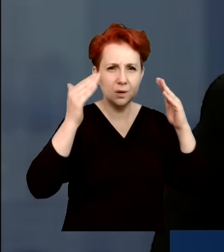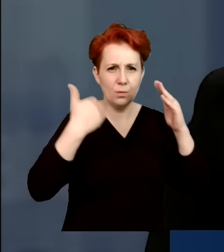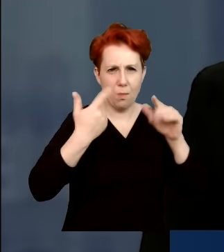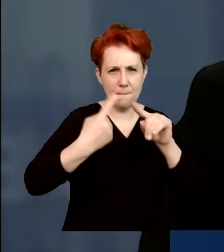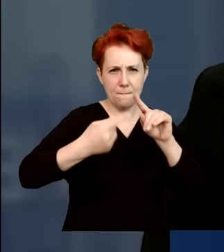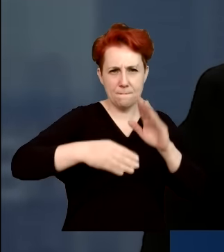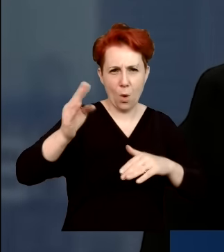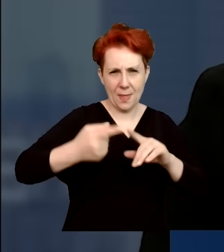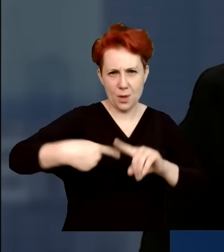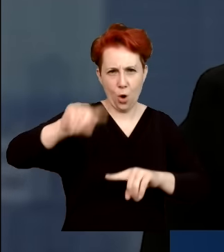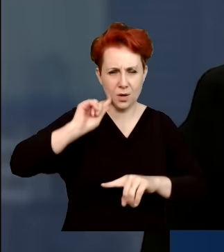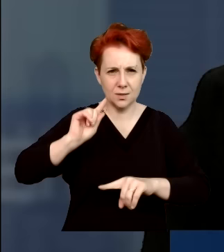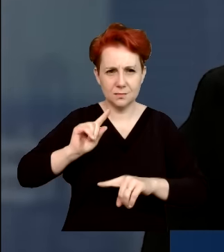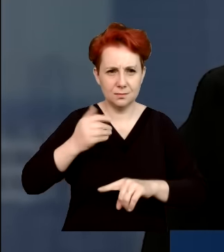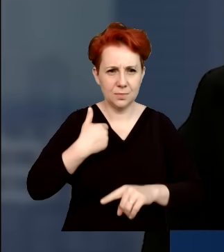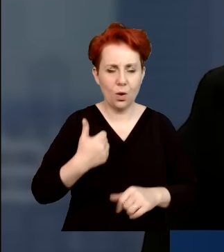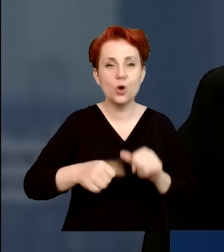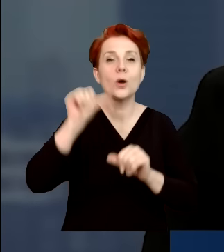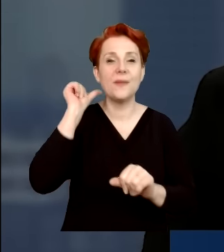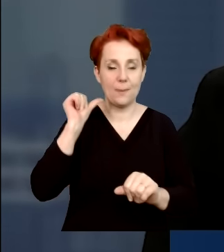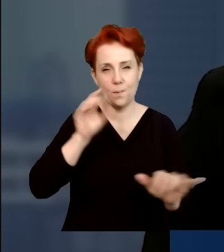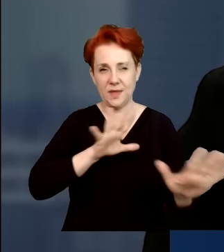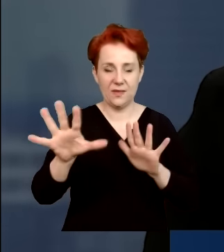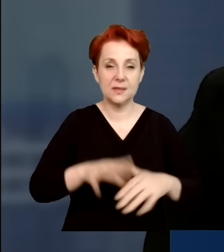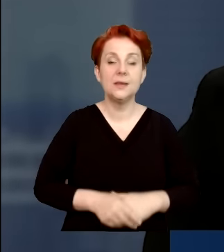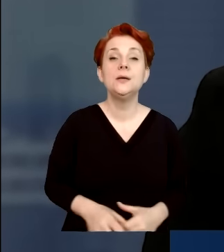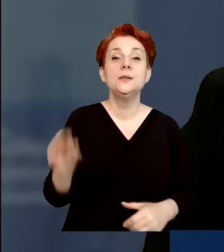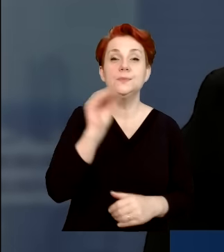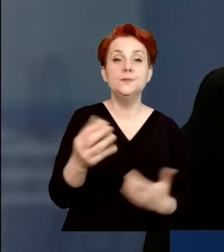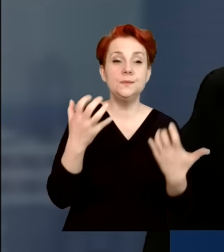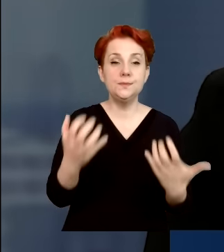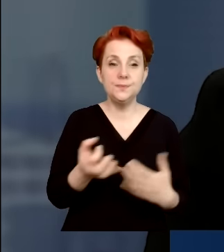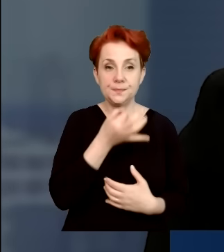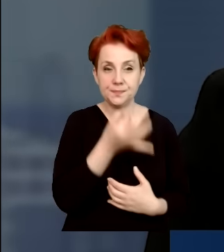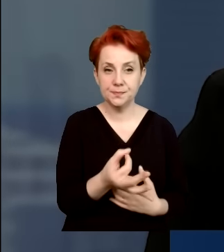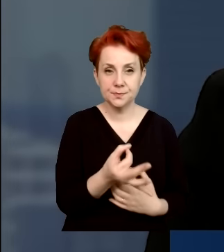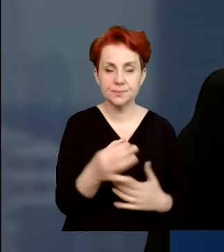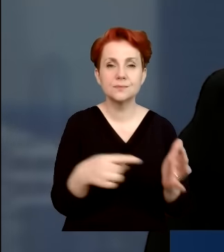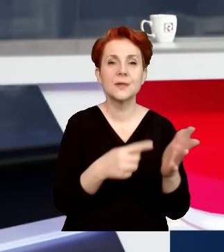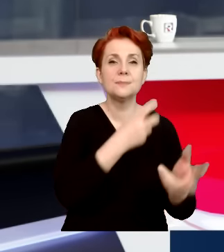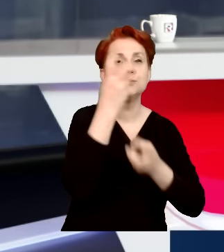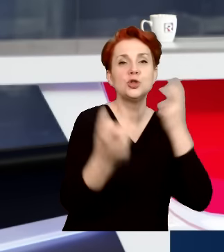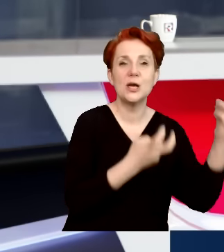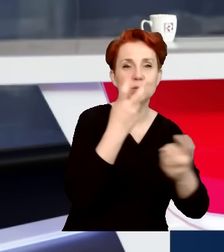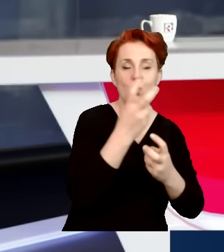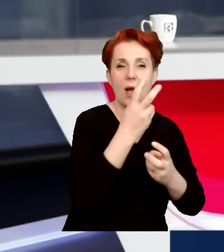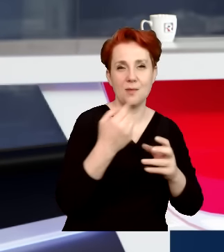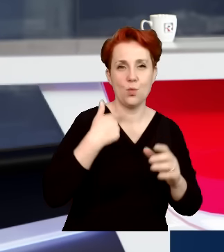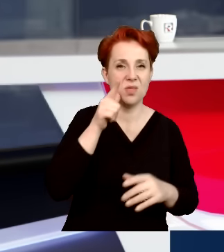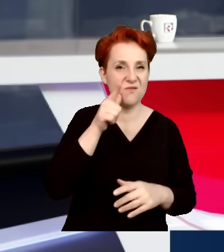tak? Mniej więcej. Chciałam jeszcze zapytać o te przeszukania, które odbyły się dwa dni